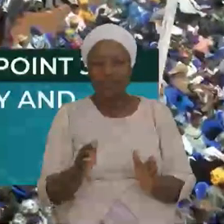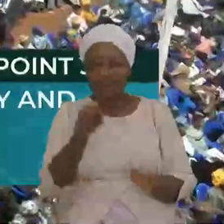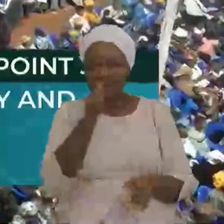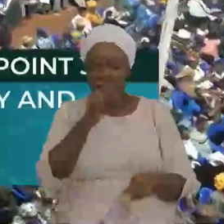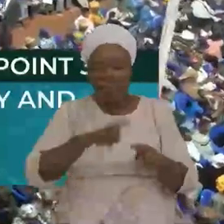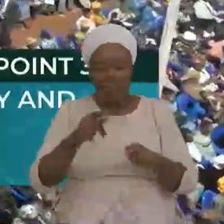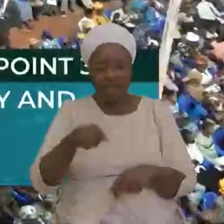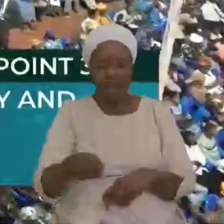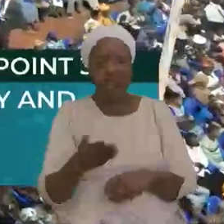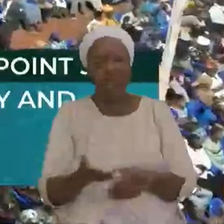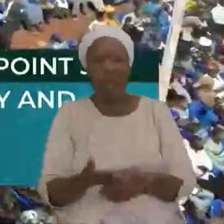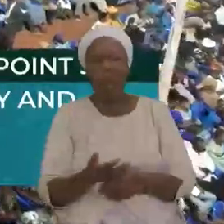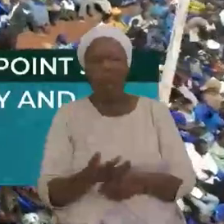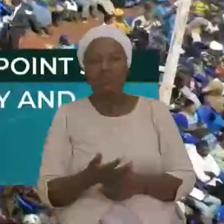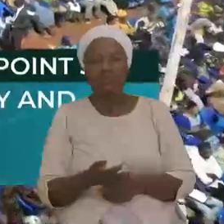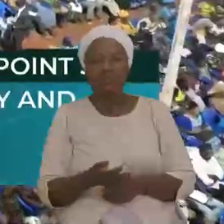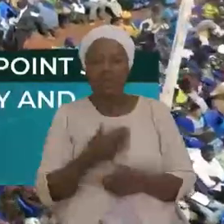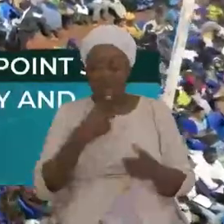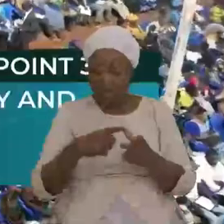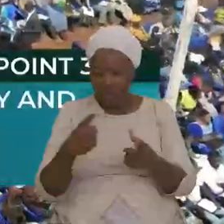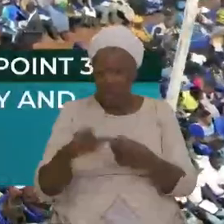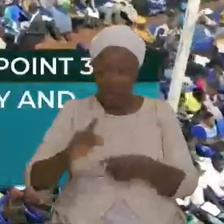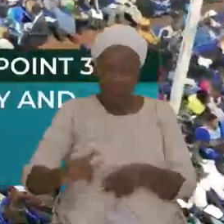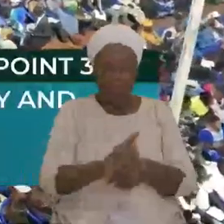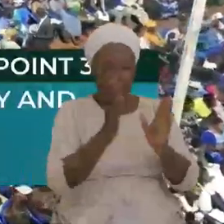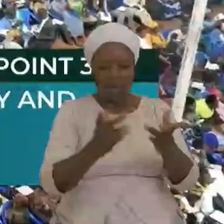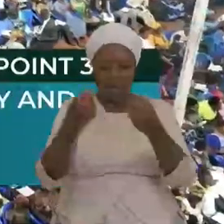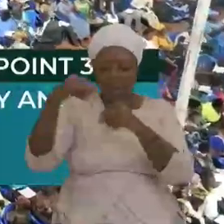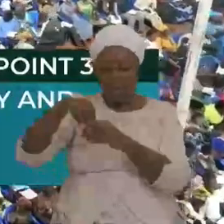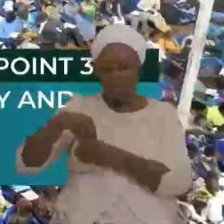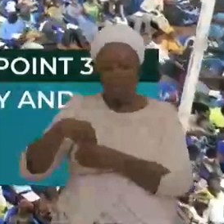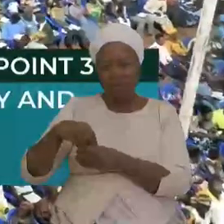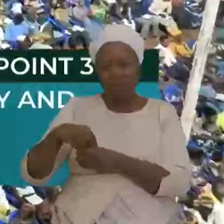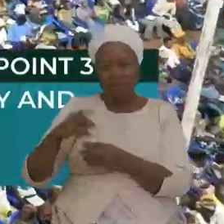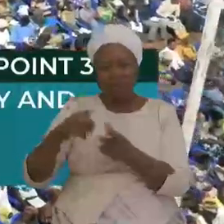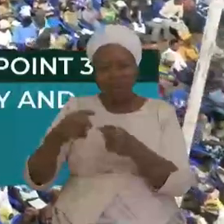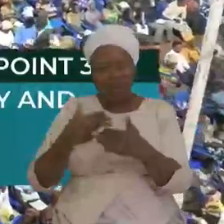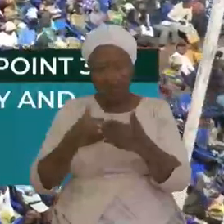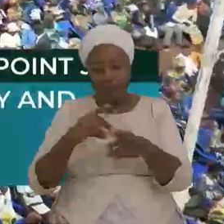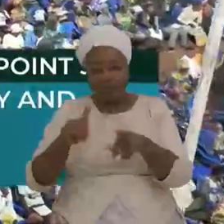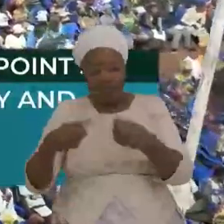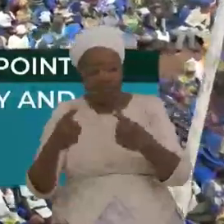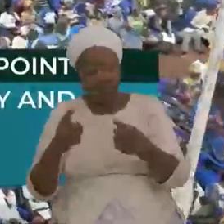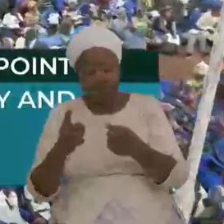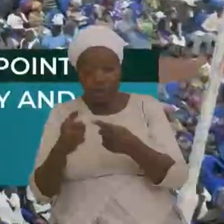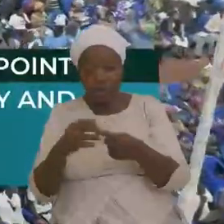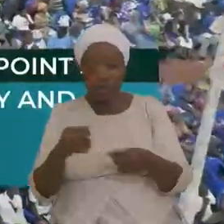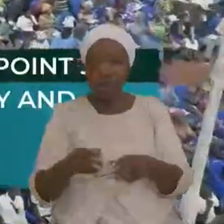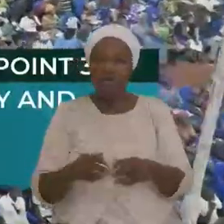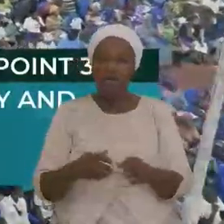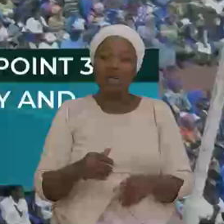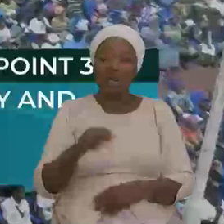Je suis assis là-bas. Et le pilote vient. Et avant qu'il ne